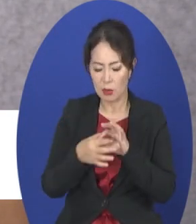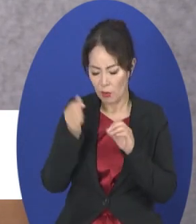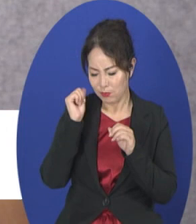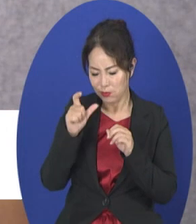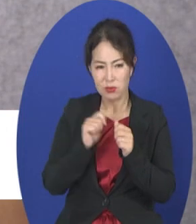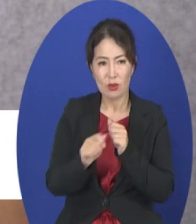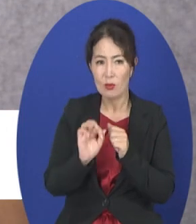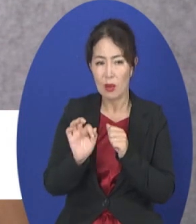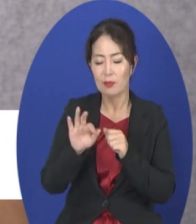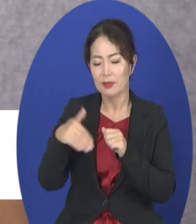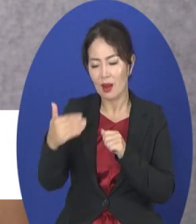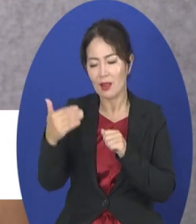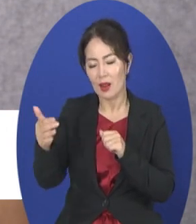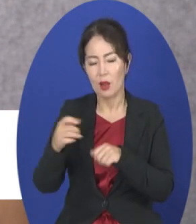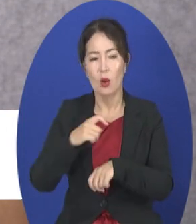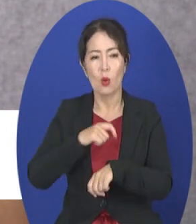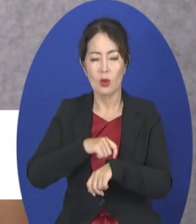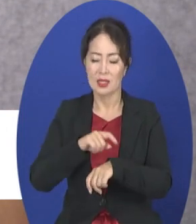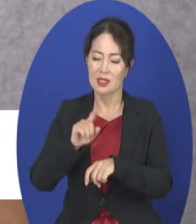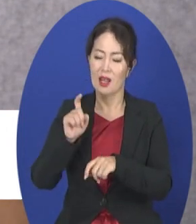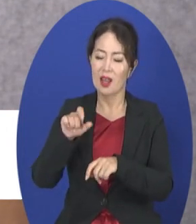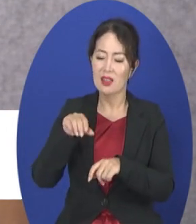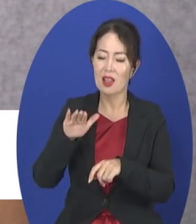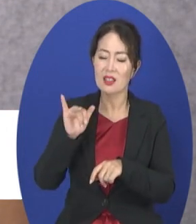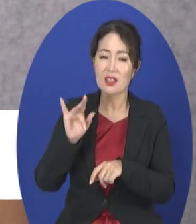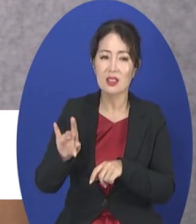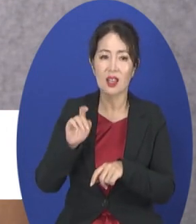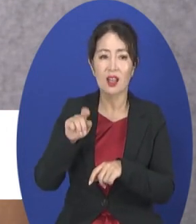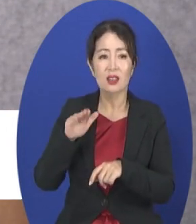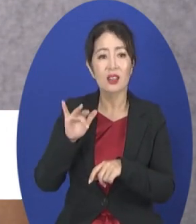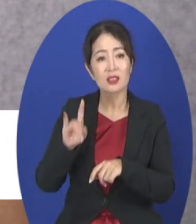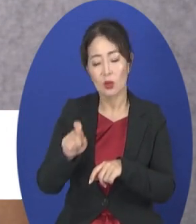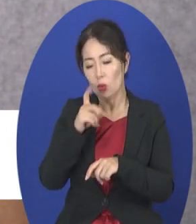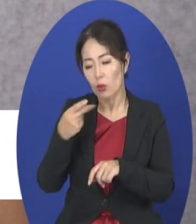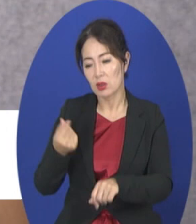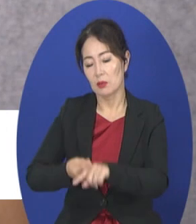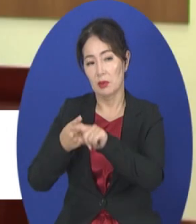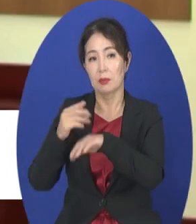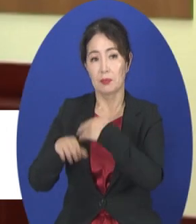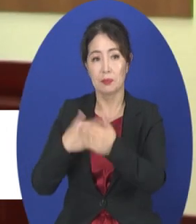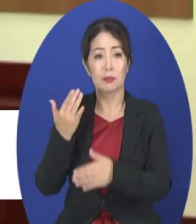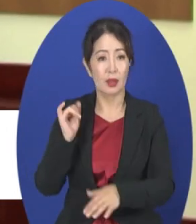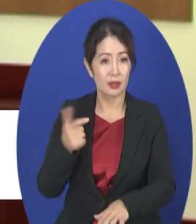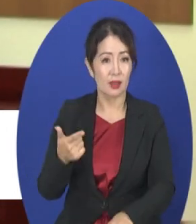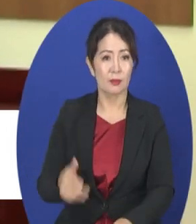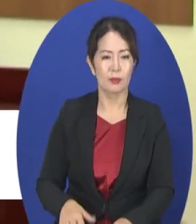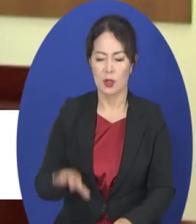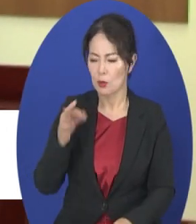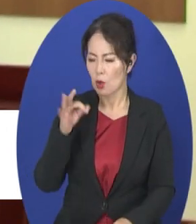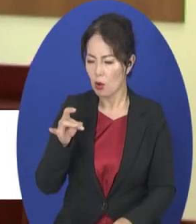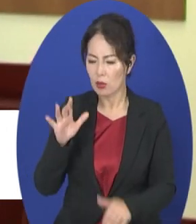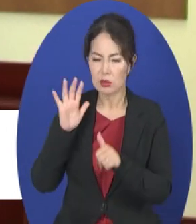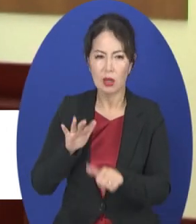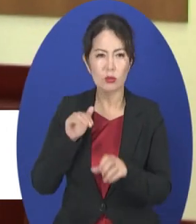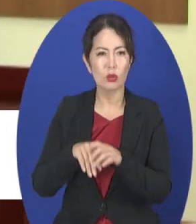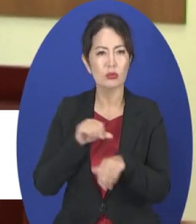бол нөгөө дараа дараагийнх нь хугацаа өтерсэн гэдэг юм уу хүү нь бол ерөөсөө ингээд нэмэгдээд ингээд яваад байдаг. Өрийн дарамтанд орсон иргэдийн